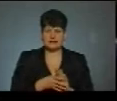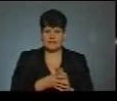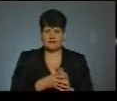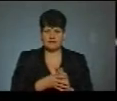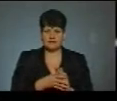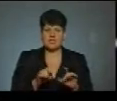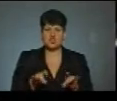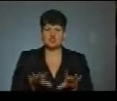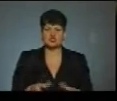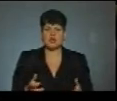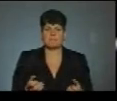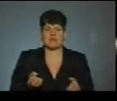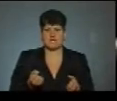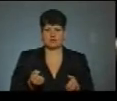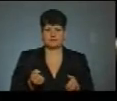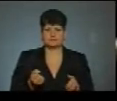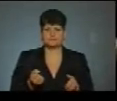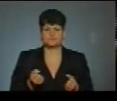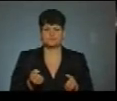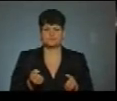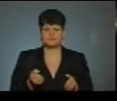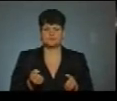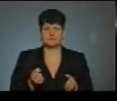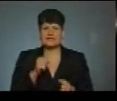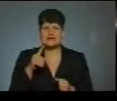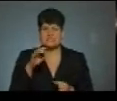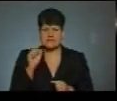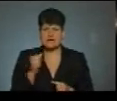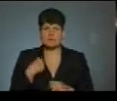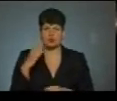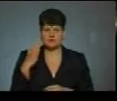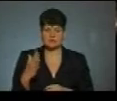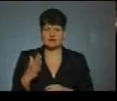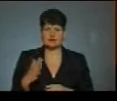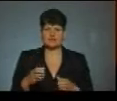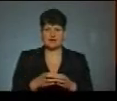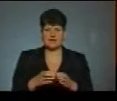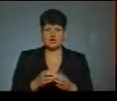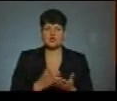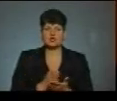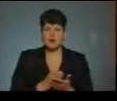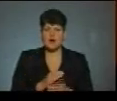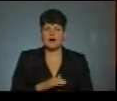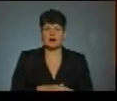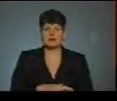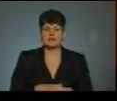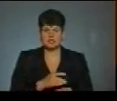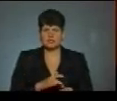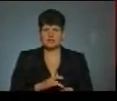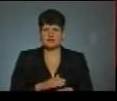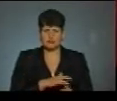259! Рішення прийнято! За проголосували фракції «Слуга народу», нардепи віддали 206